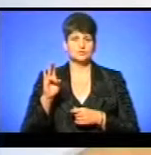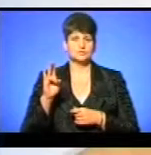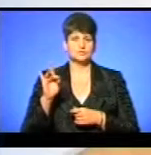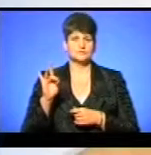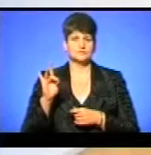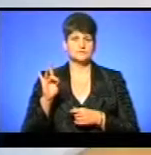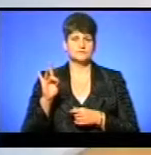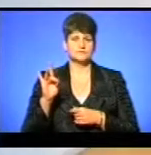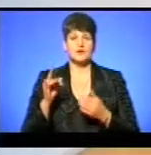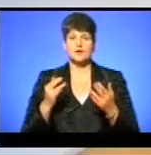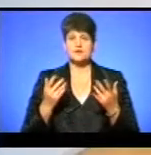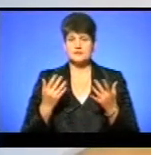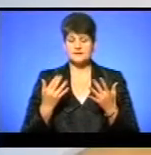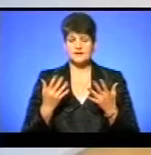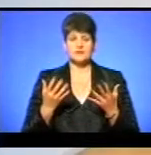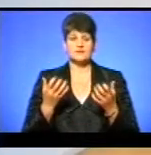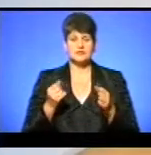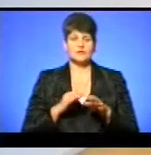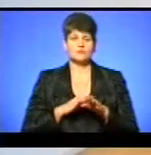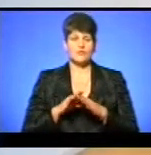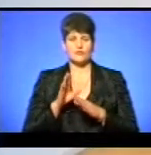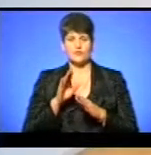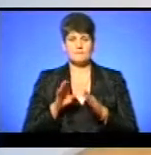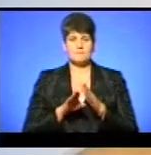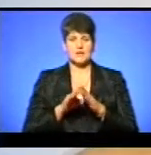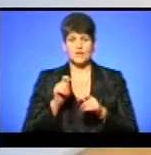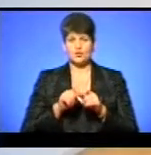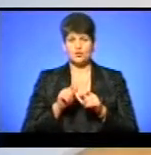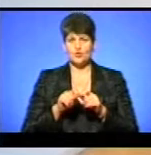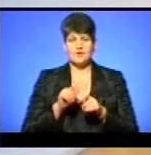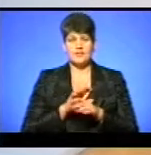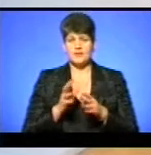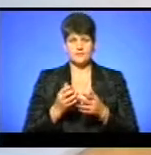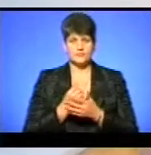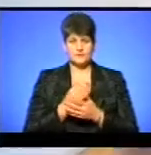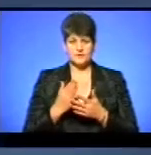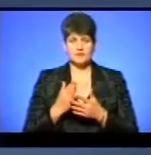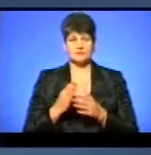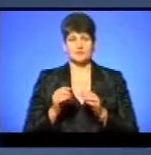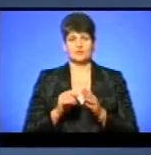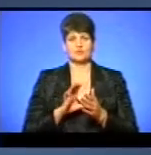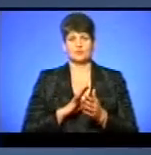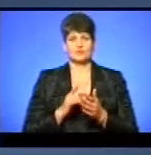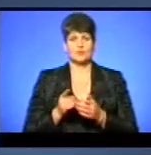Оскільки взяти повністю під контроль Львів не вдалося, уряд ЗУНР спочатку мігрував в Тернопіль.